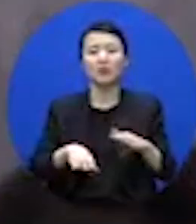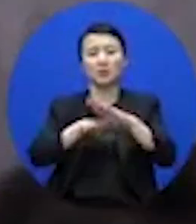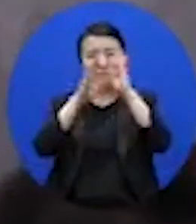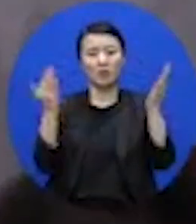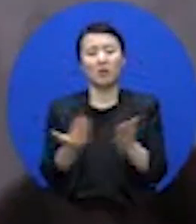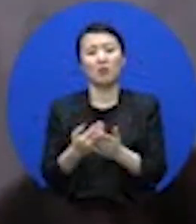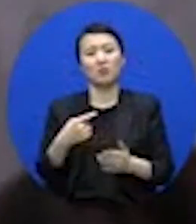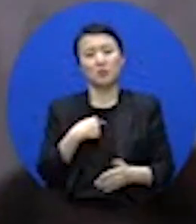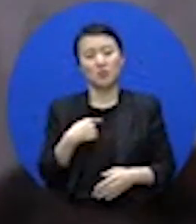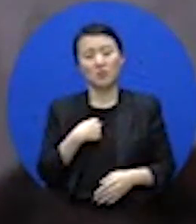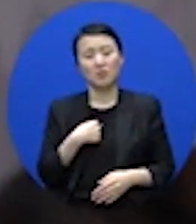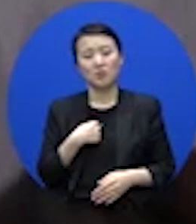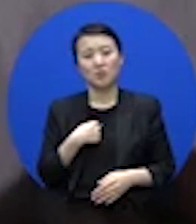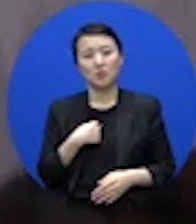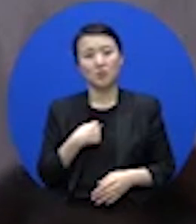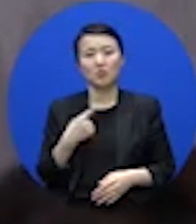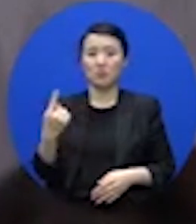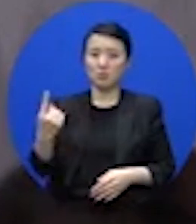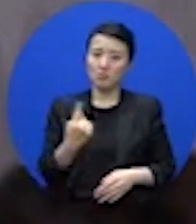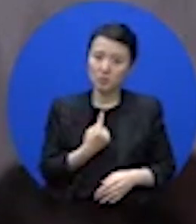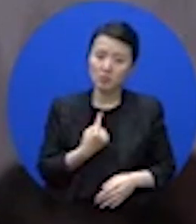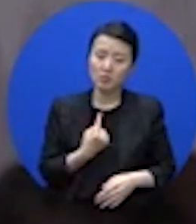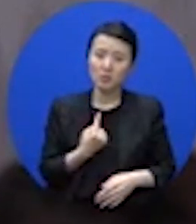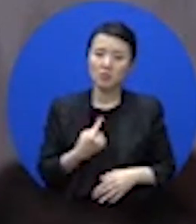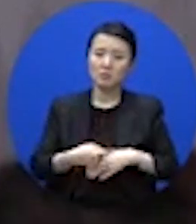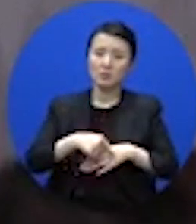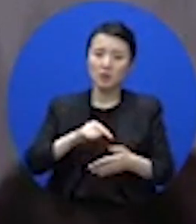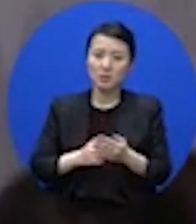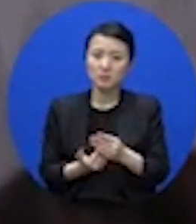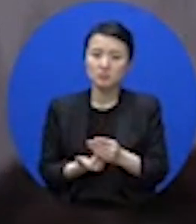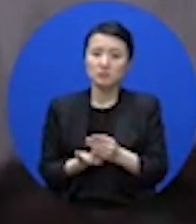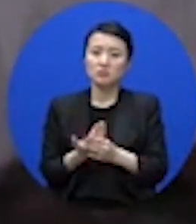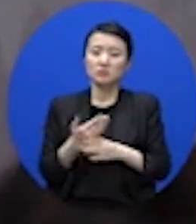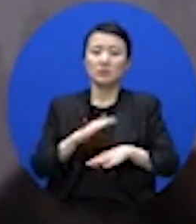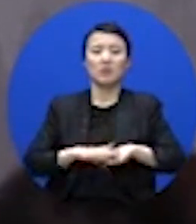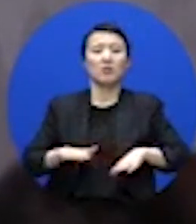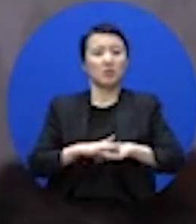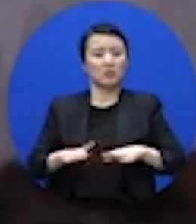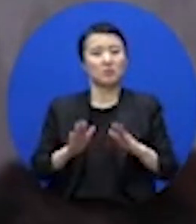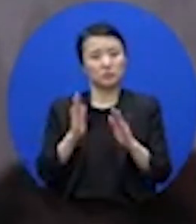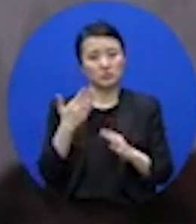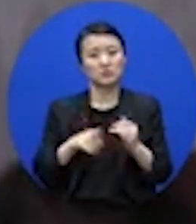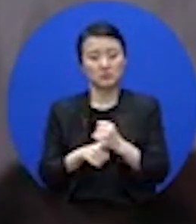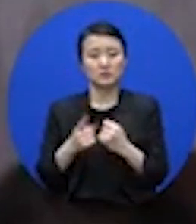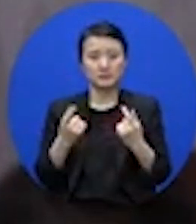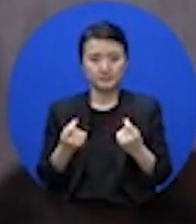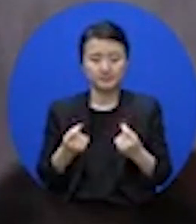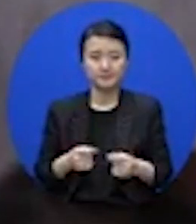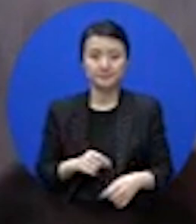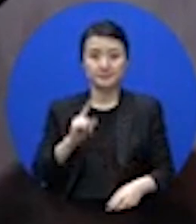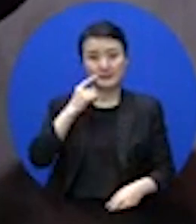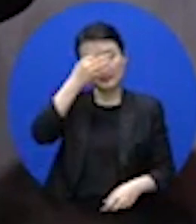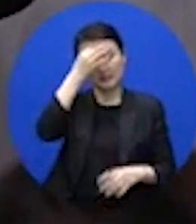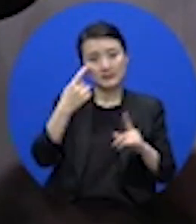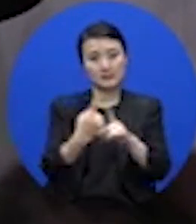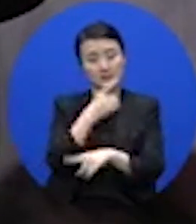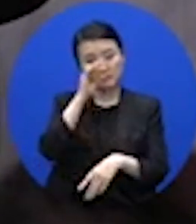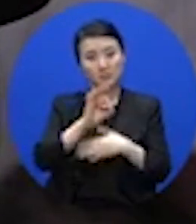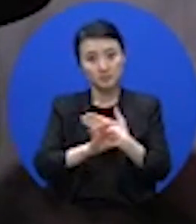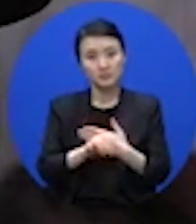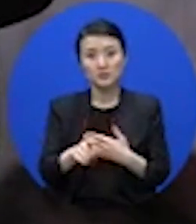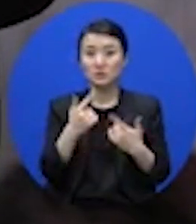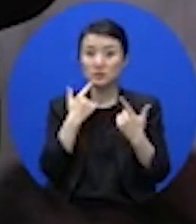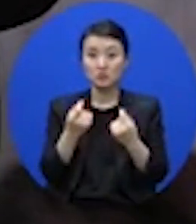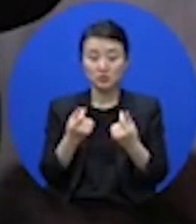와닿아서 나의 해결되지 않은 내 마음의 문제들을 해결해주고 있다는 거예요. 그래서 저희들 예술치료에서는 이런 작품들을